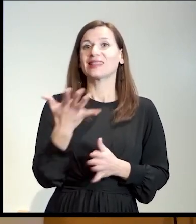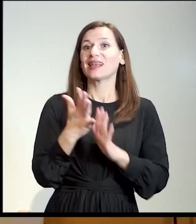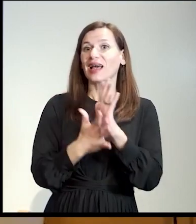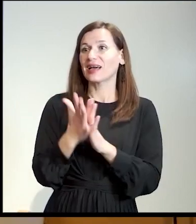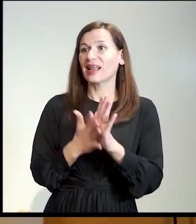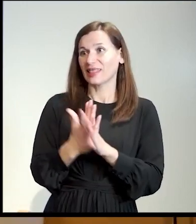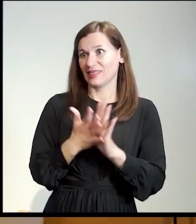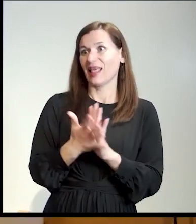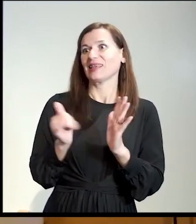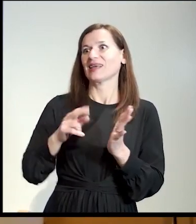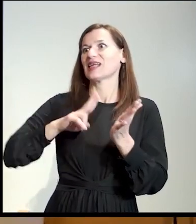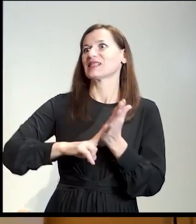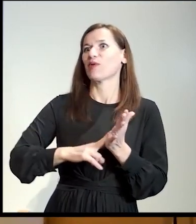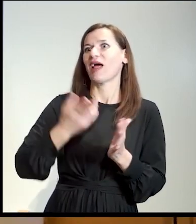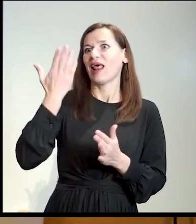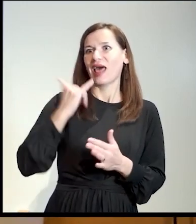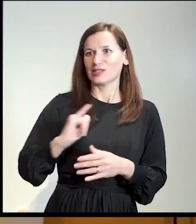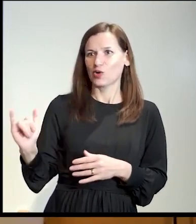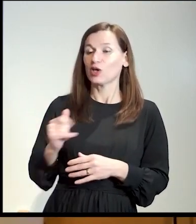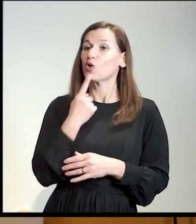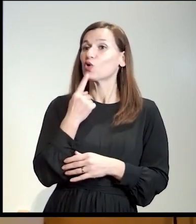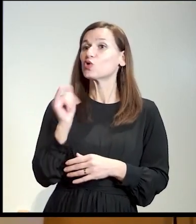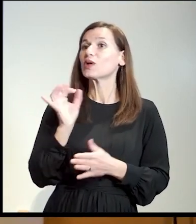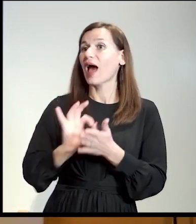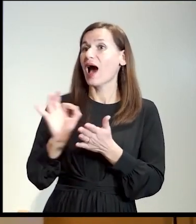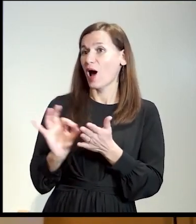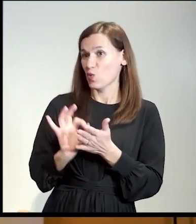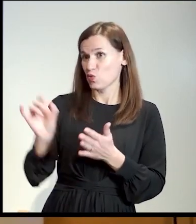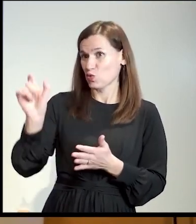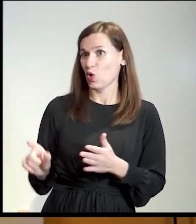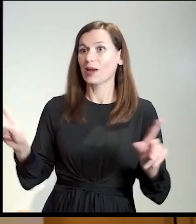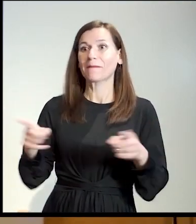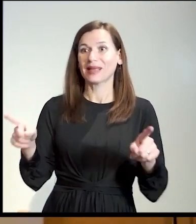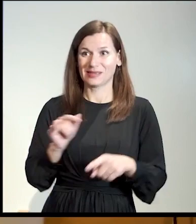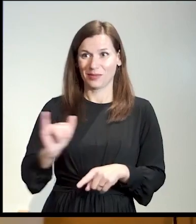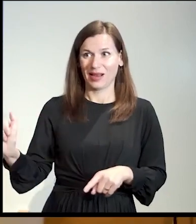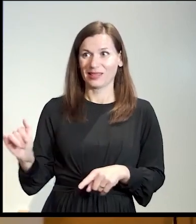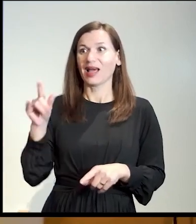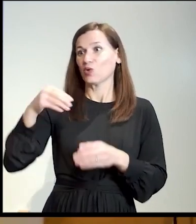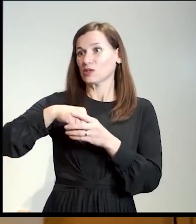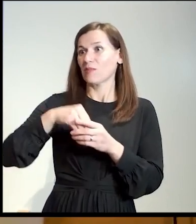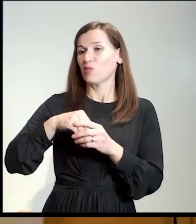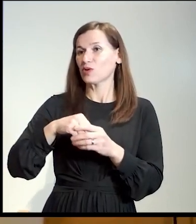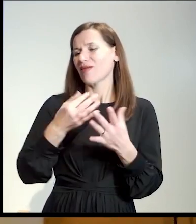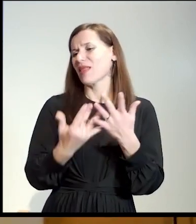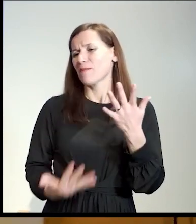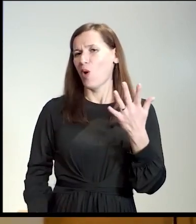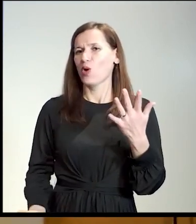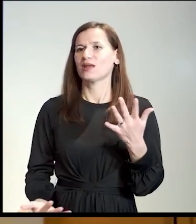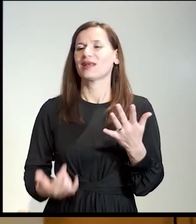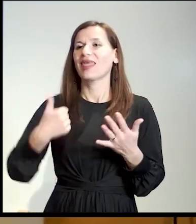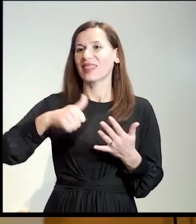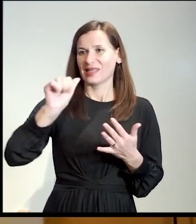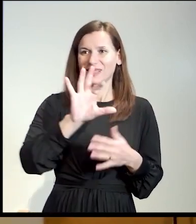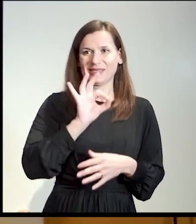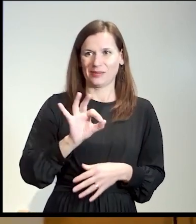je zaznamovala lansko leto in kdo je avtor pesmi leta, ki vsebuje ves nabor 11 izbranih